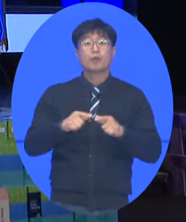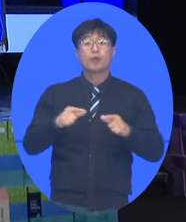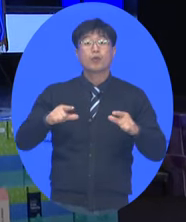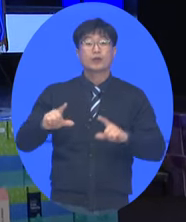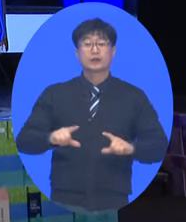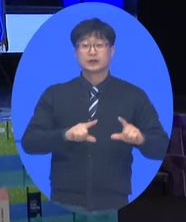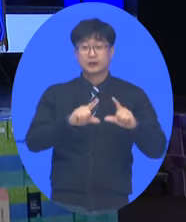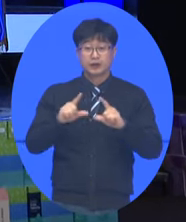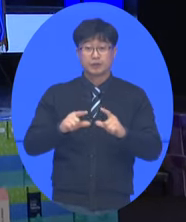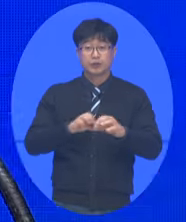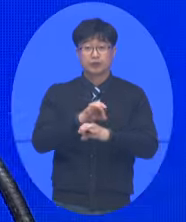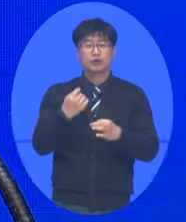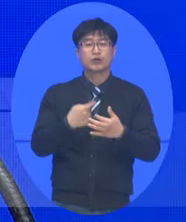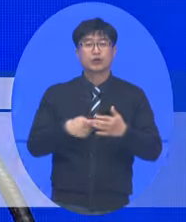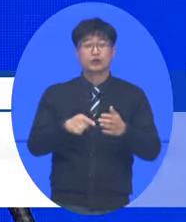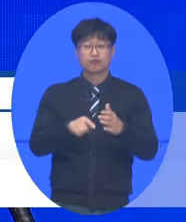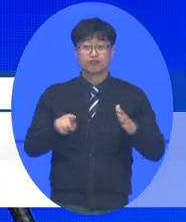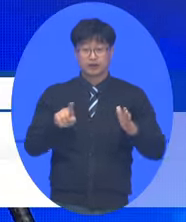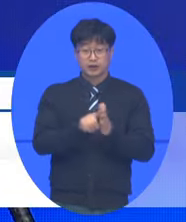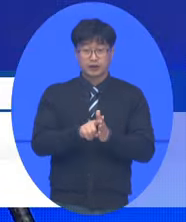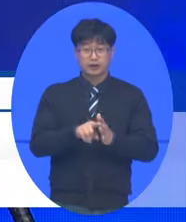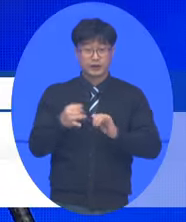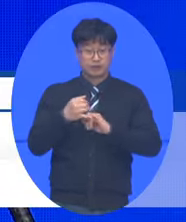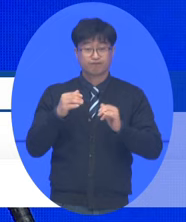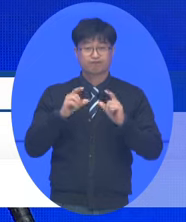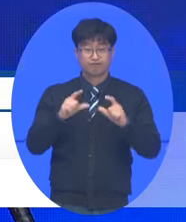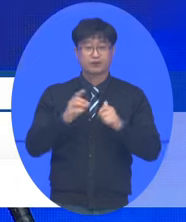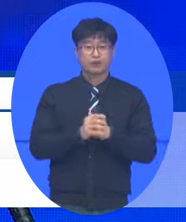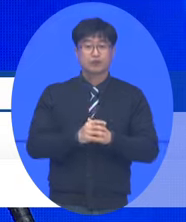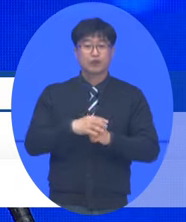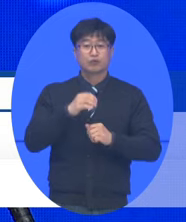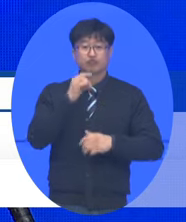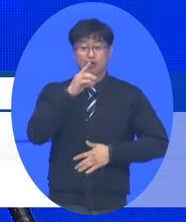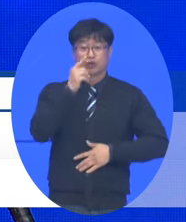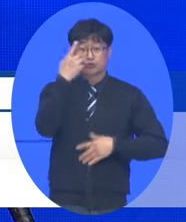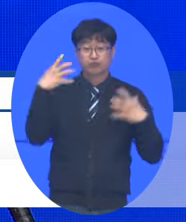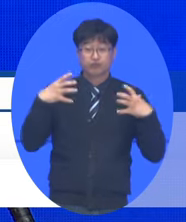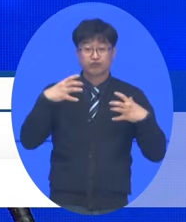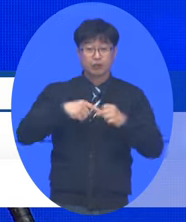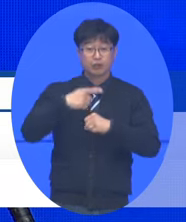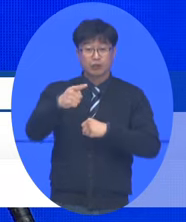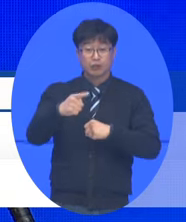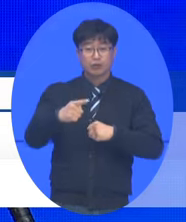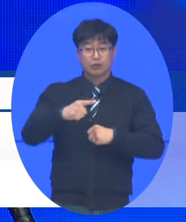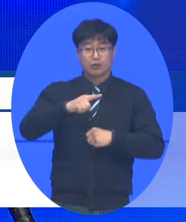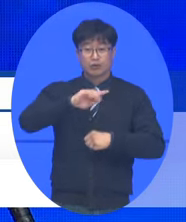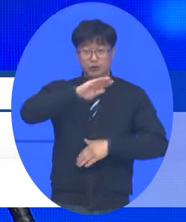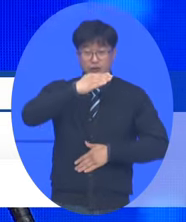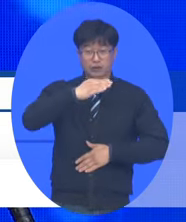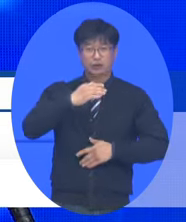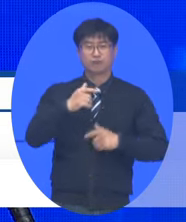지원을 강조했습니다. 중앙정부는 내년도 나라 살림살이를